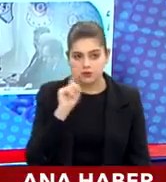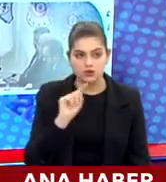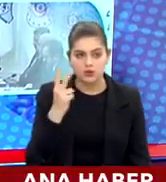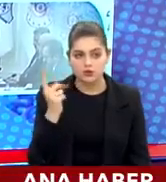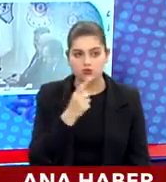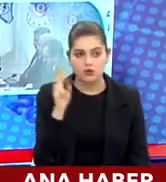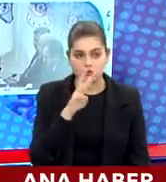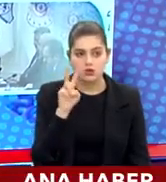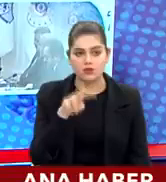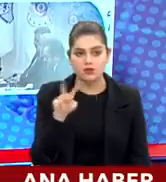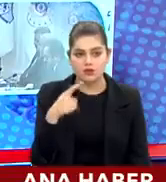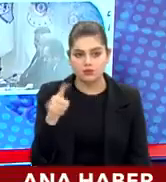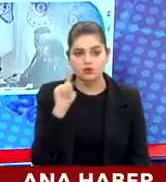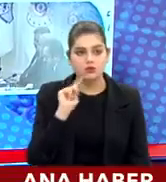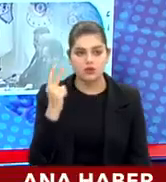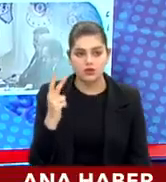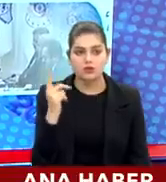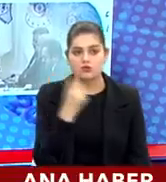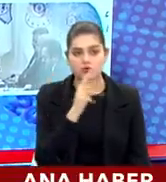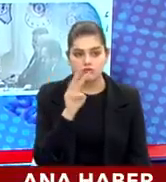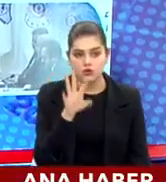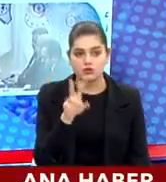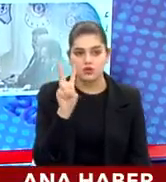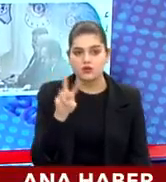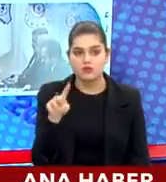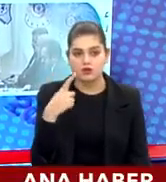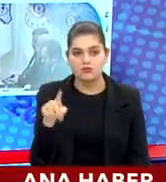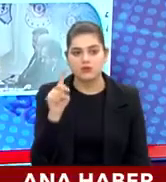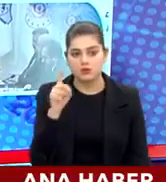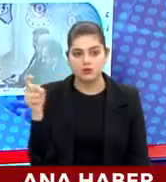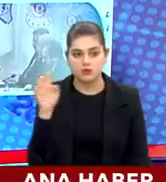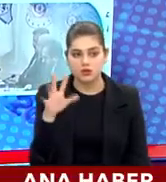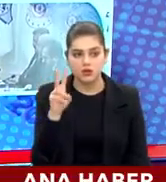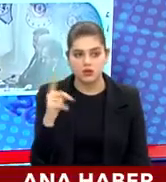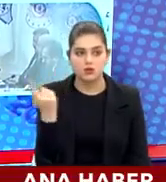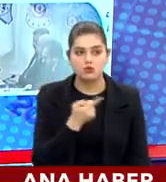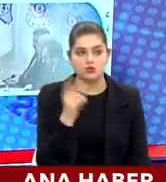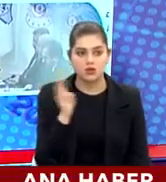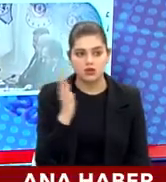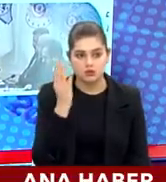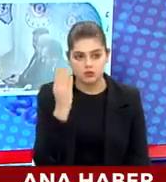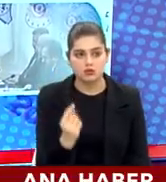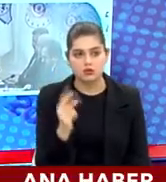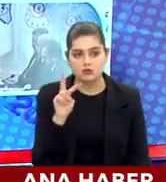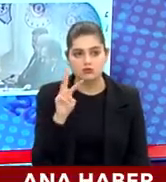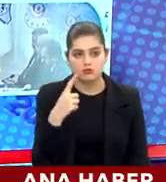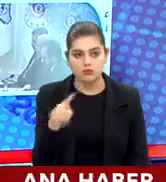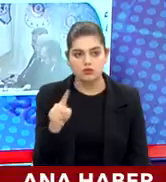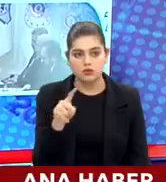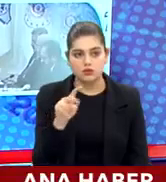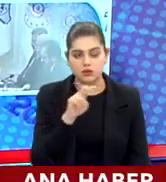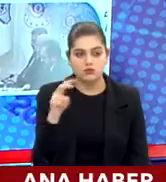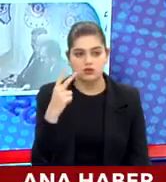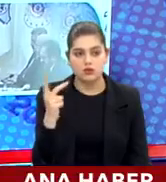yok % 30 oldu 22102 35 olursa % 2952 % 40 olursa 238